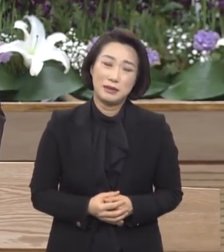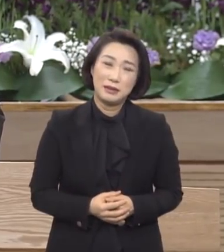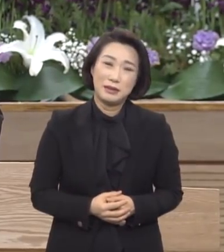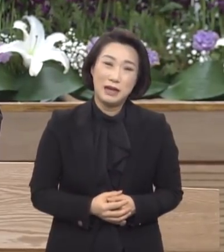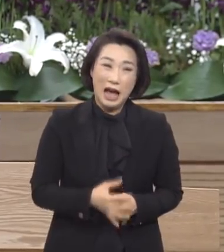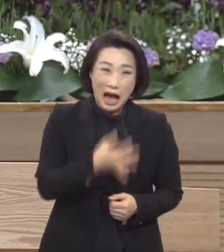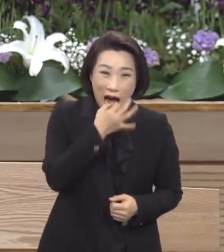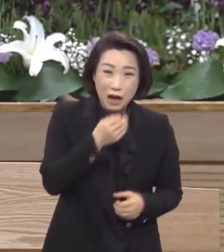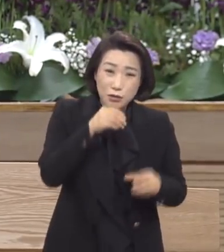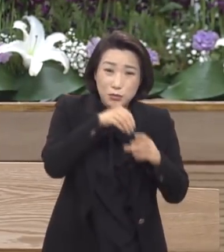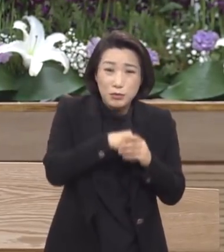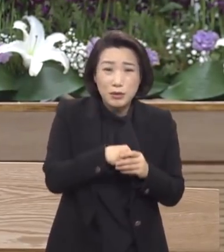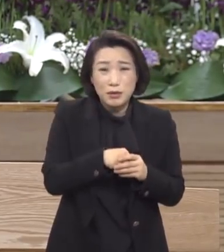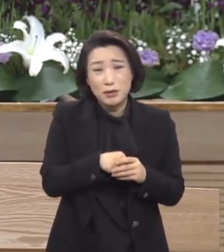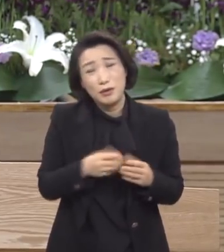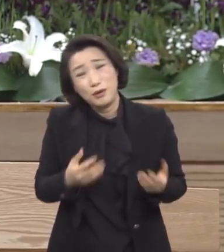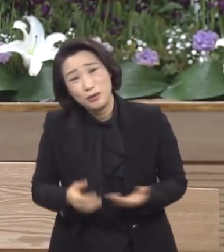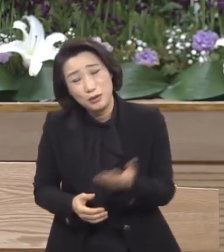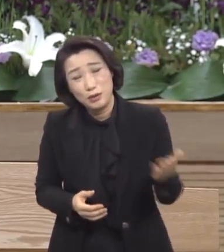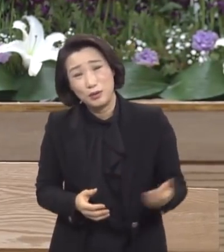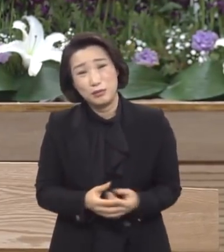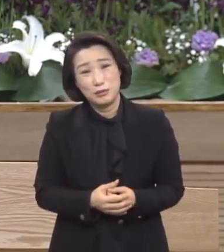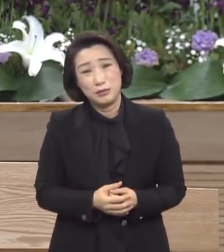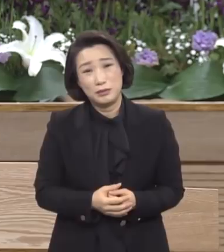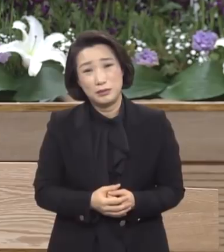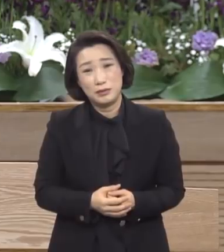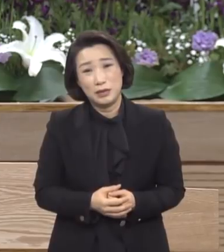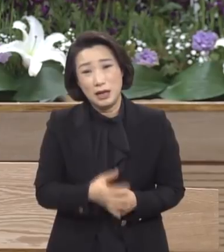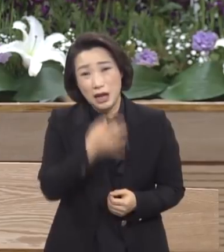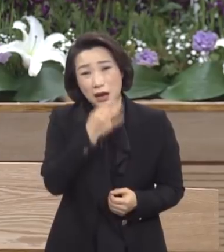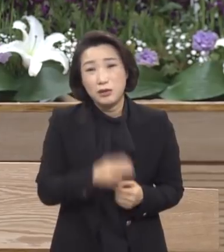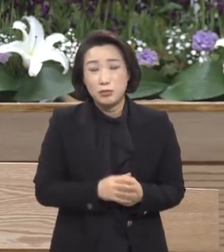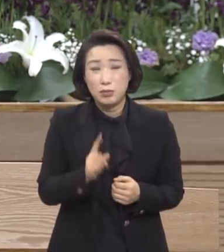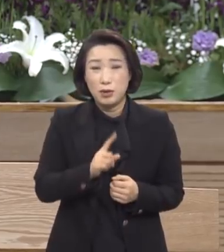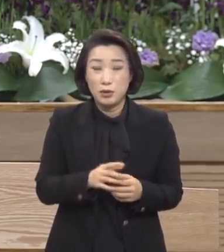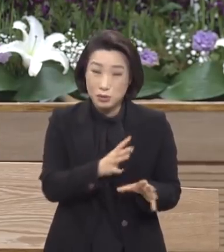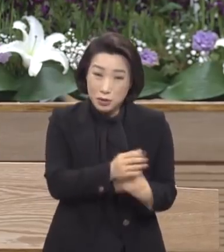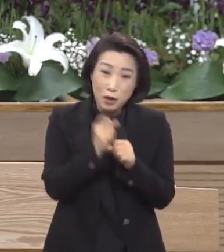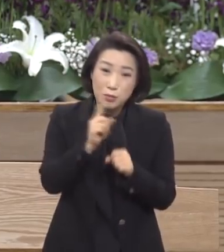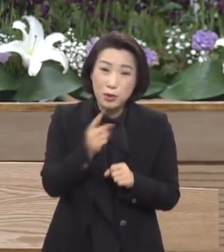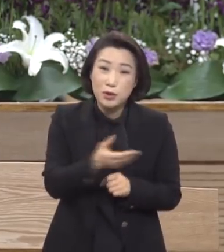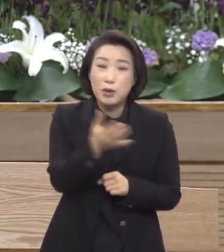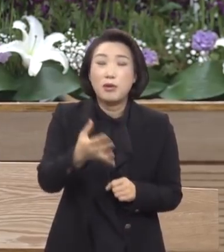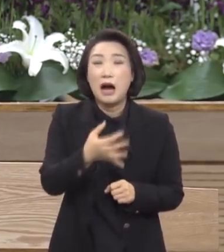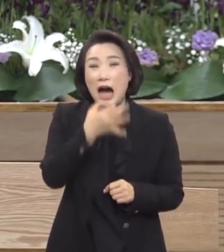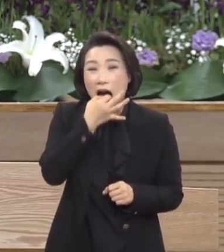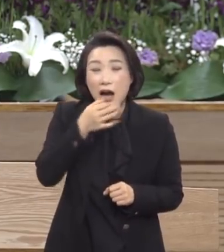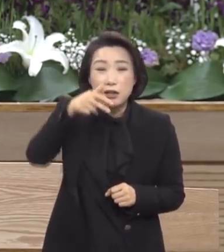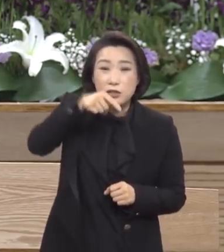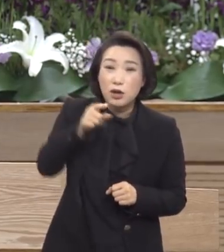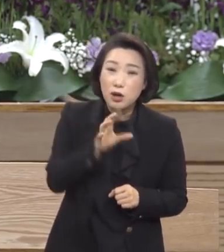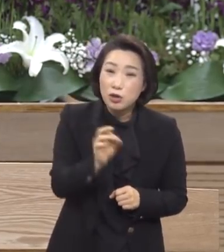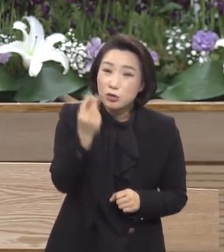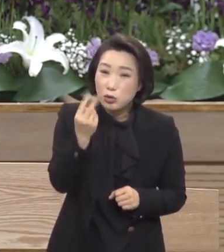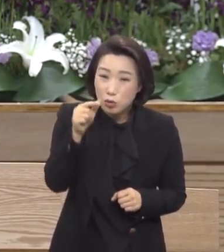탐내는 욕심이 들어있어. 응? 욕심을 한마디로 말하면 정욕이라 이 말이야.